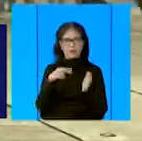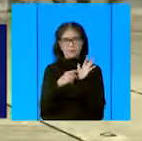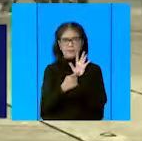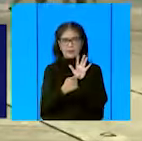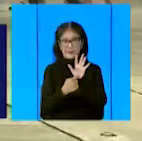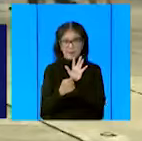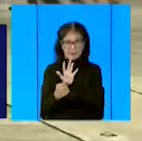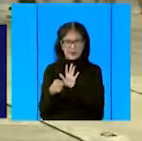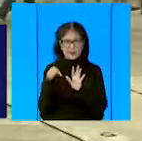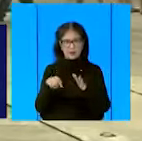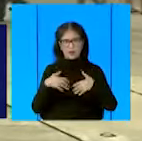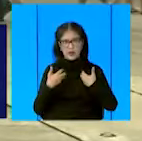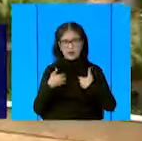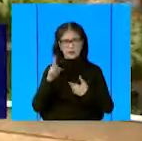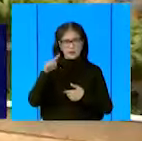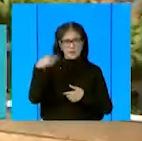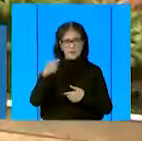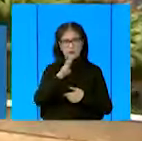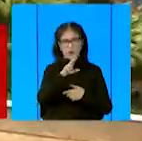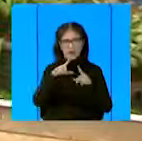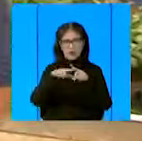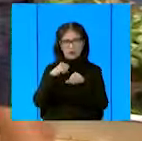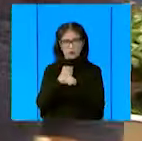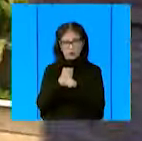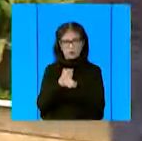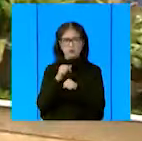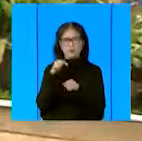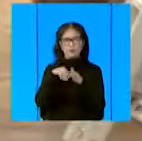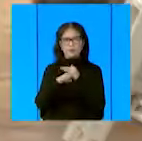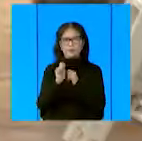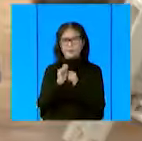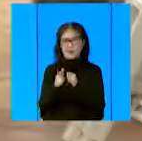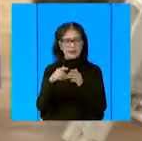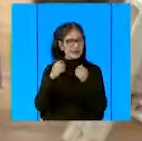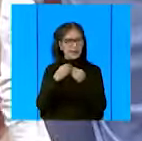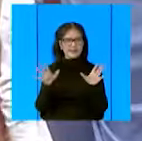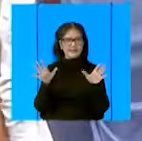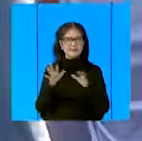Fauna yang digelar hingga 2 Agustus mendatang. Tidak dikenakan biaya alias gratis.